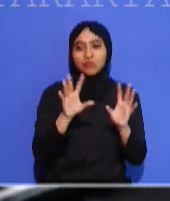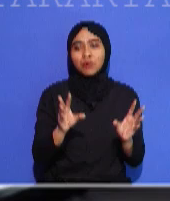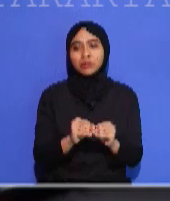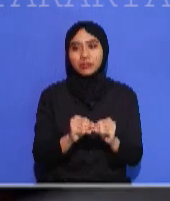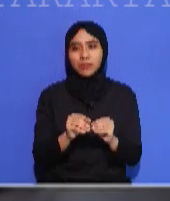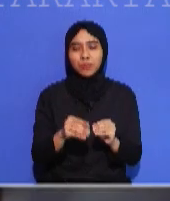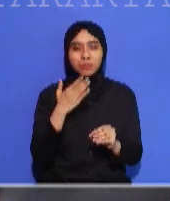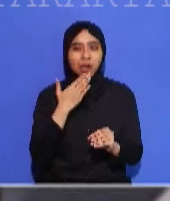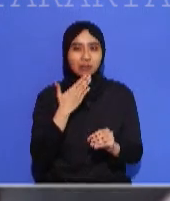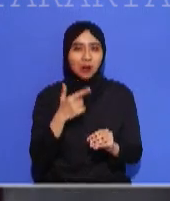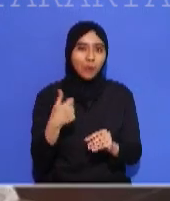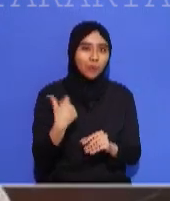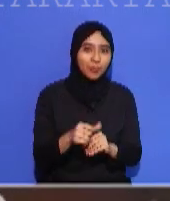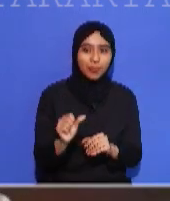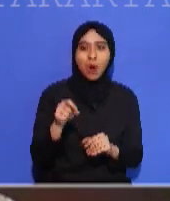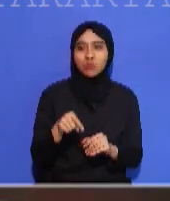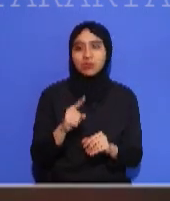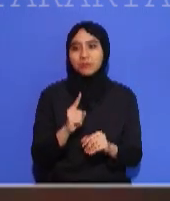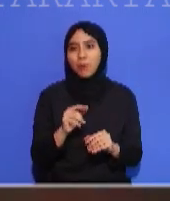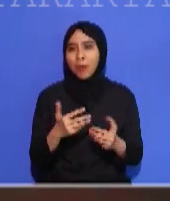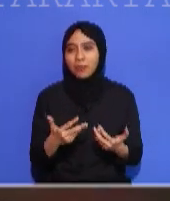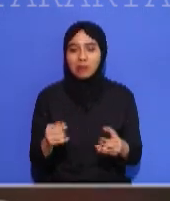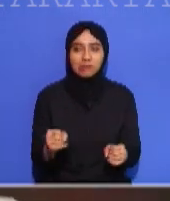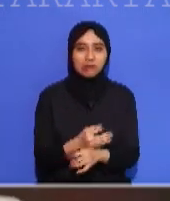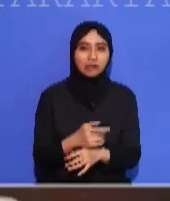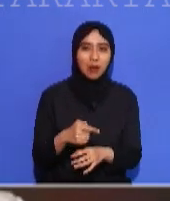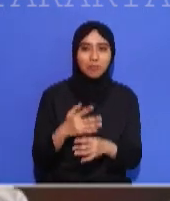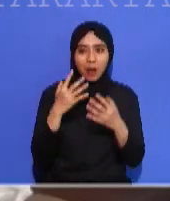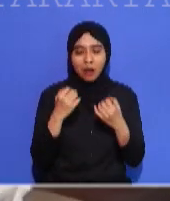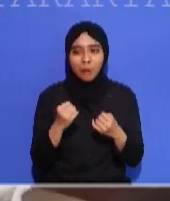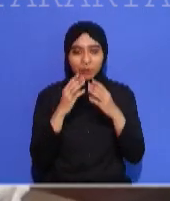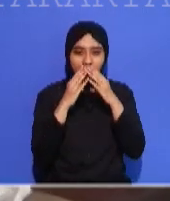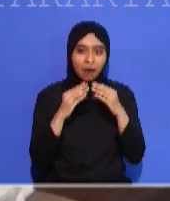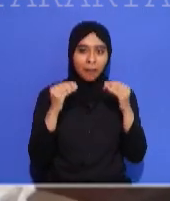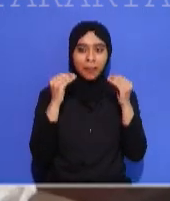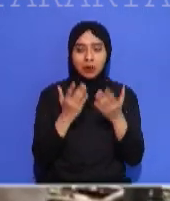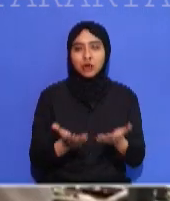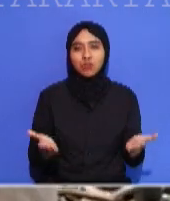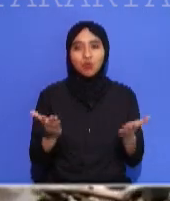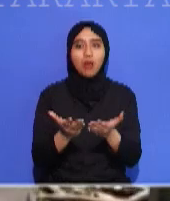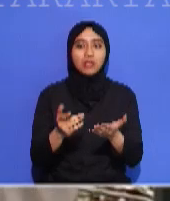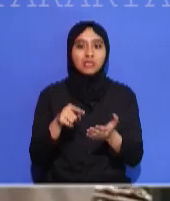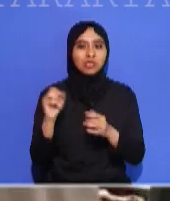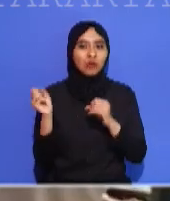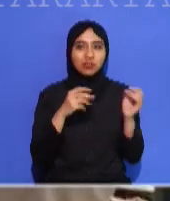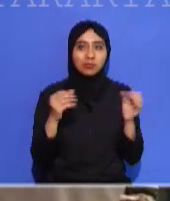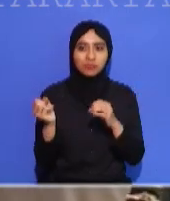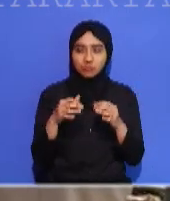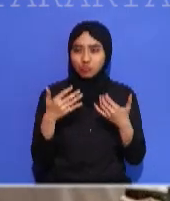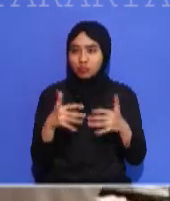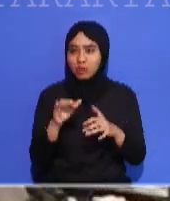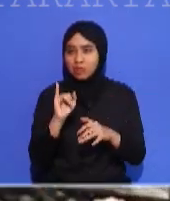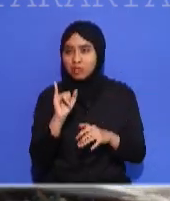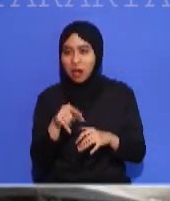baru yaitu setiap pekerjaan berpotensi menjadi lebih ramah lingkungan selain talk di kegiatan ini juga dimeriahkan Ger